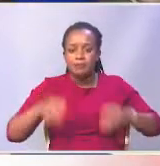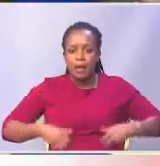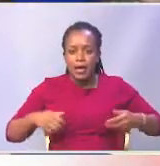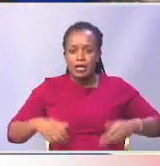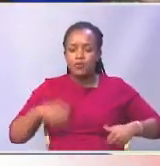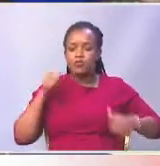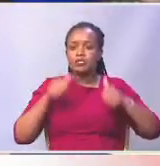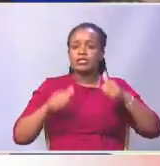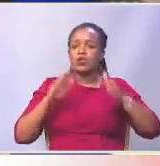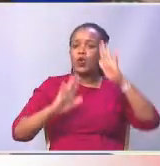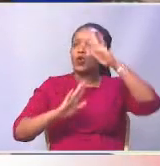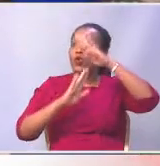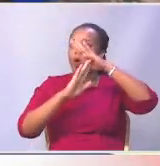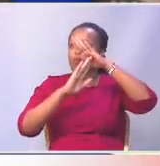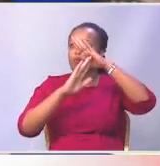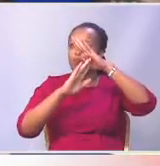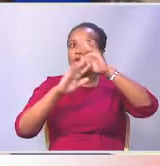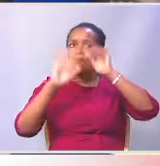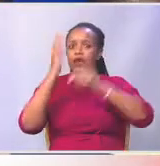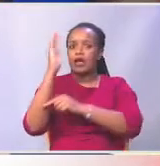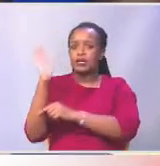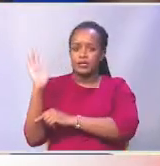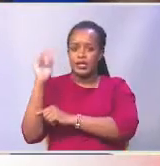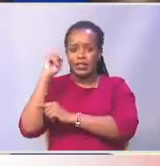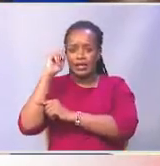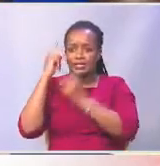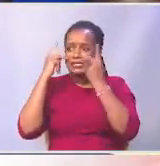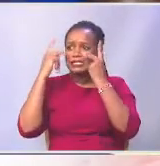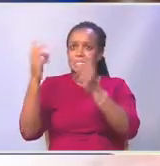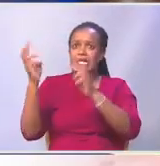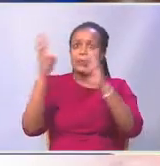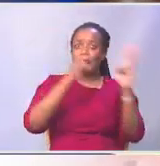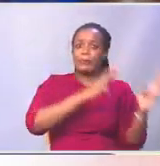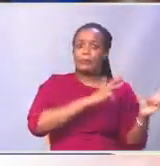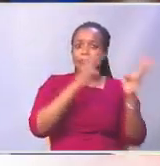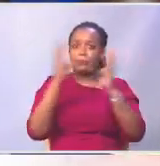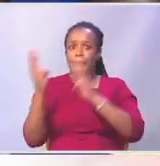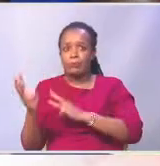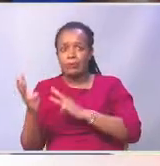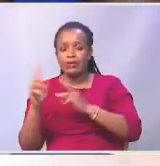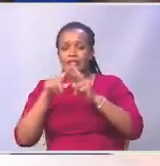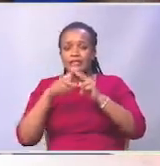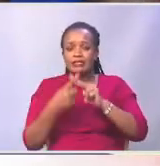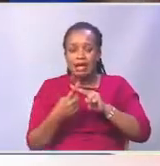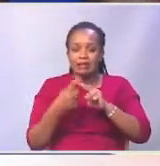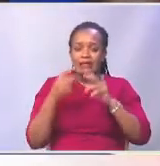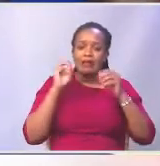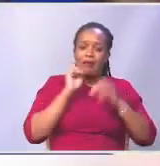mti. Anaona kama upepo unakuja. Maanza kufanya